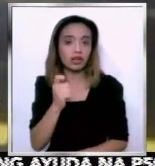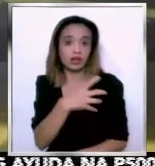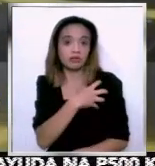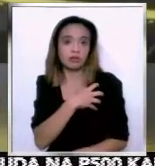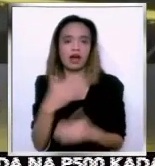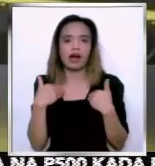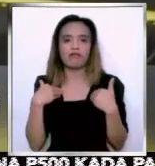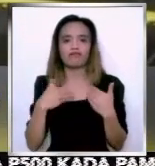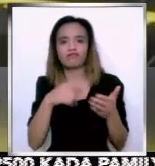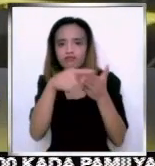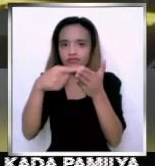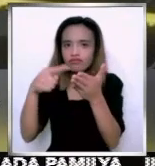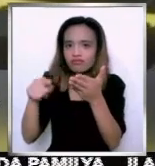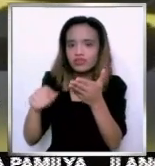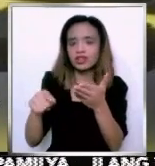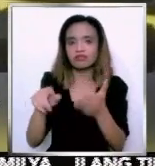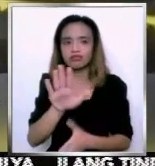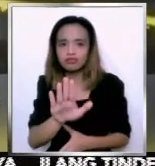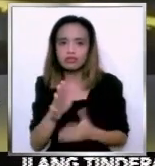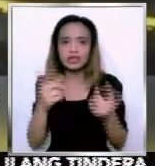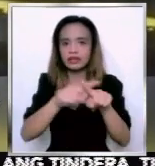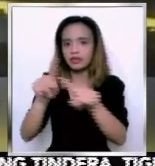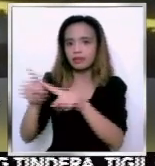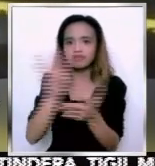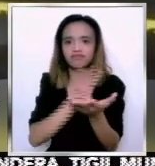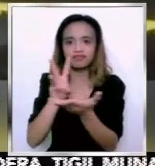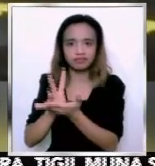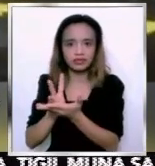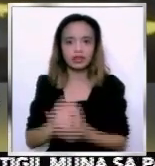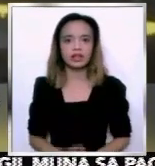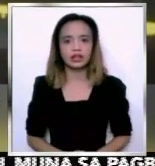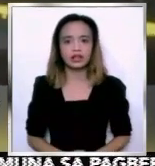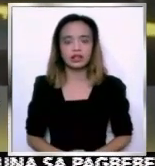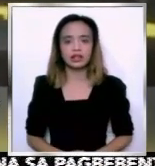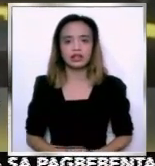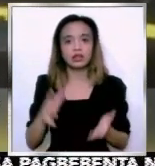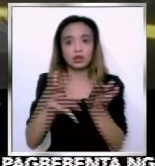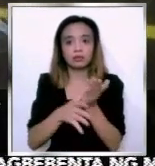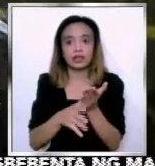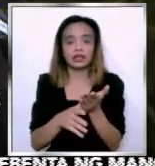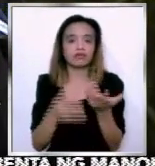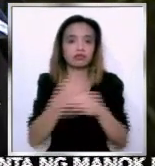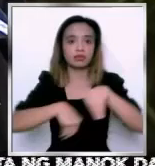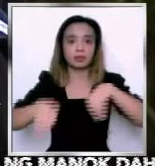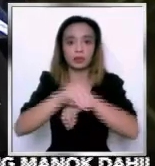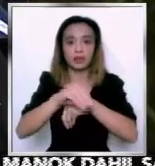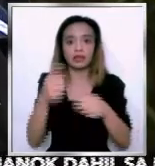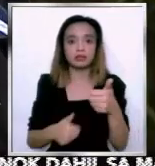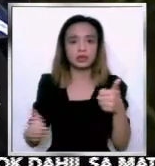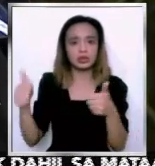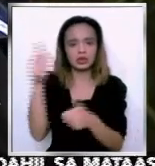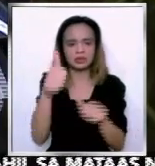Piñan, pati na sa mga karating bayan. Kinundi na ni COMELEC Acting Chairperson Socorro Inting ang krimen. Nangako